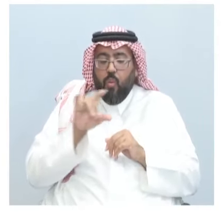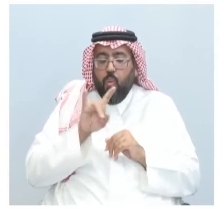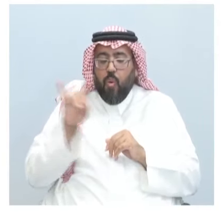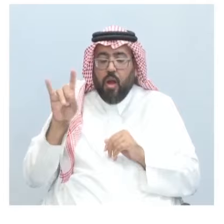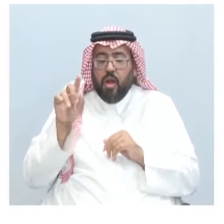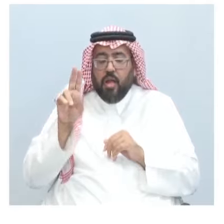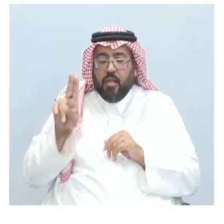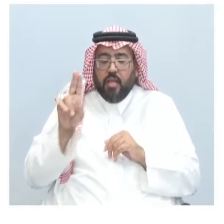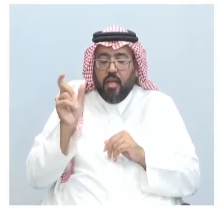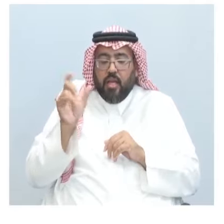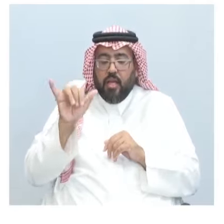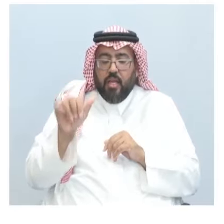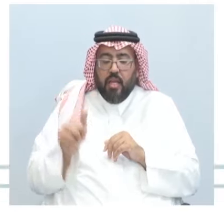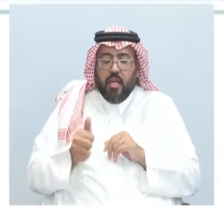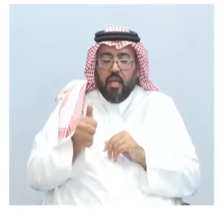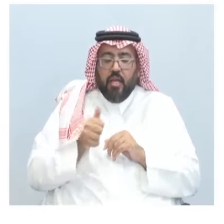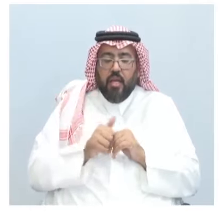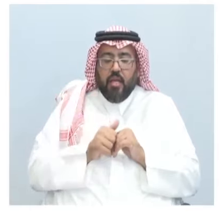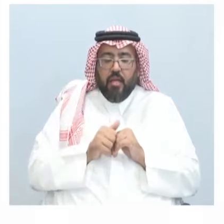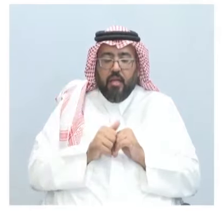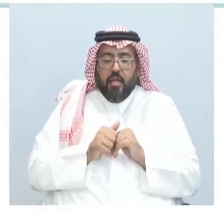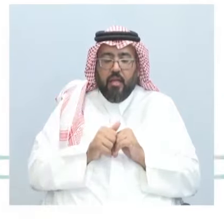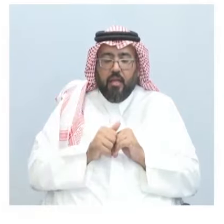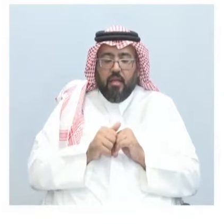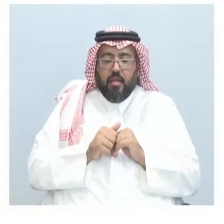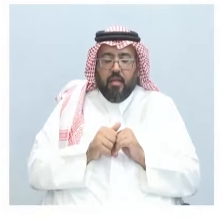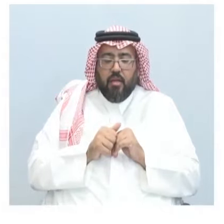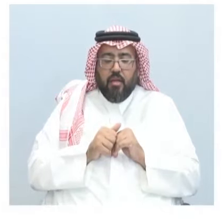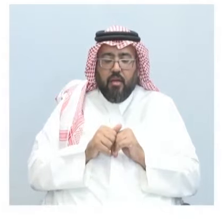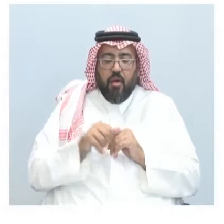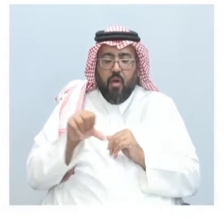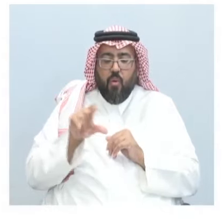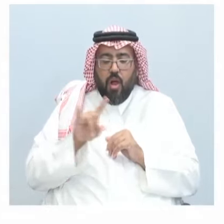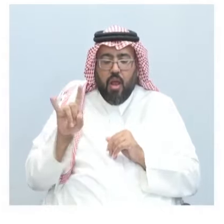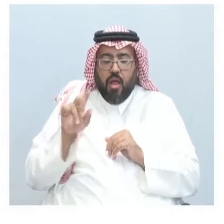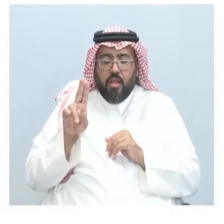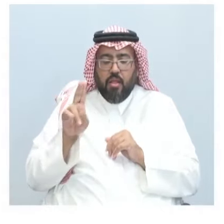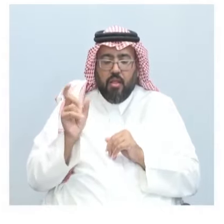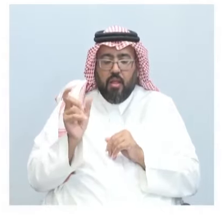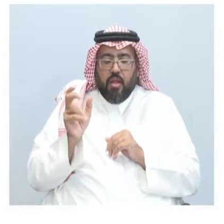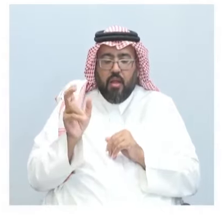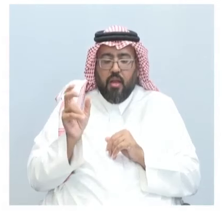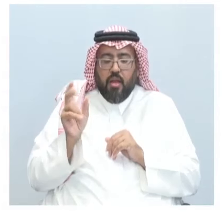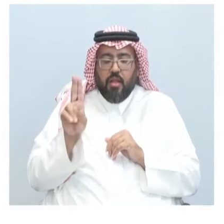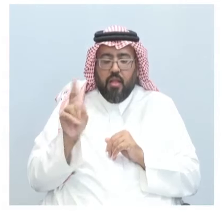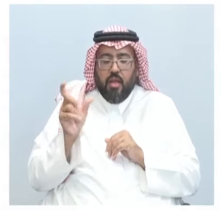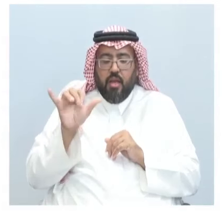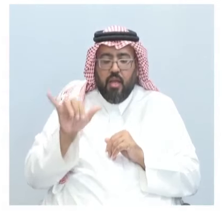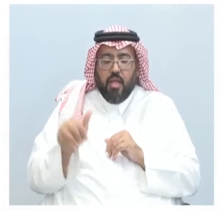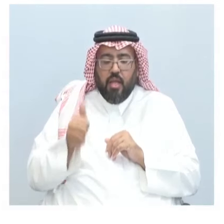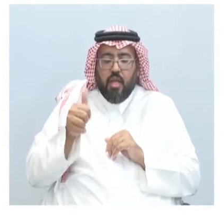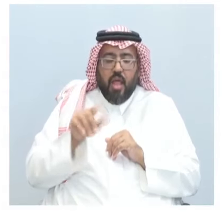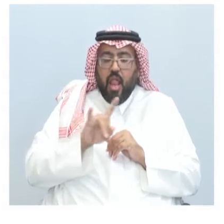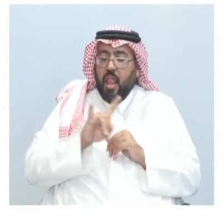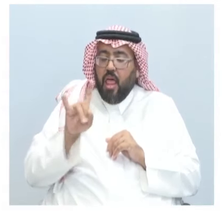ولا تنيا ما معنى هذه الكلمه اي لا تضعف